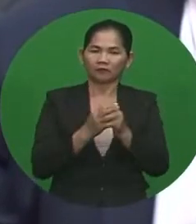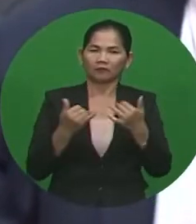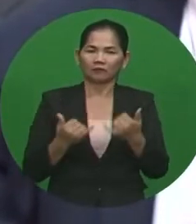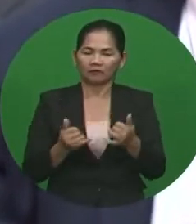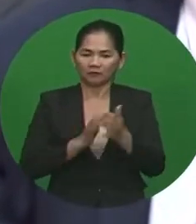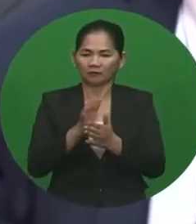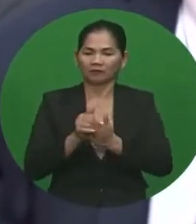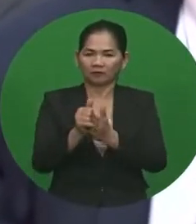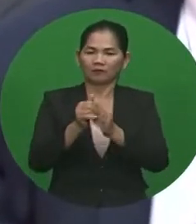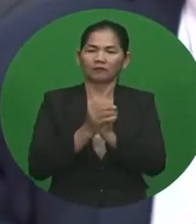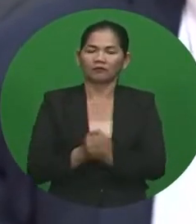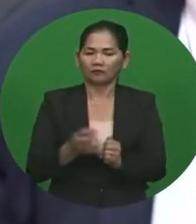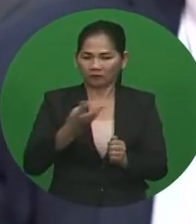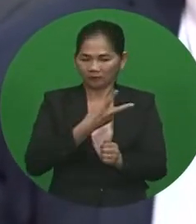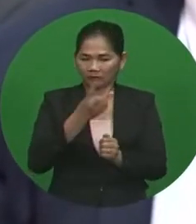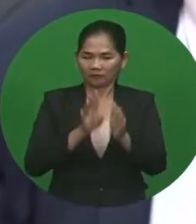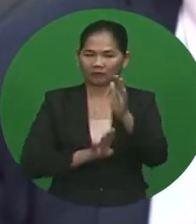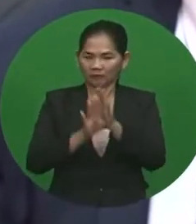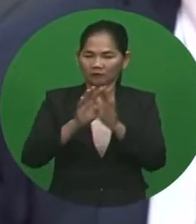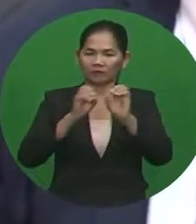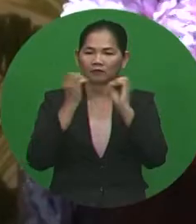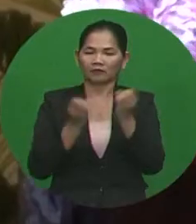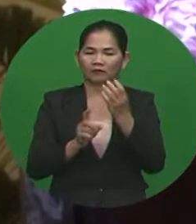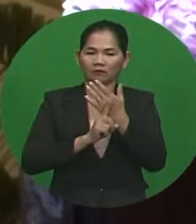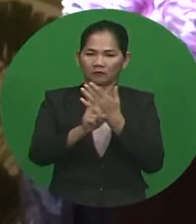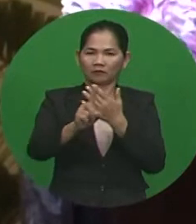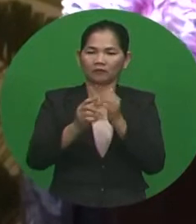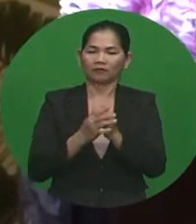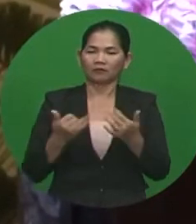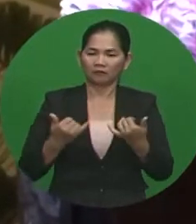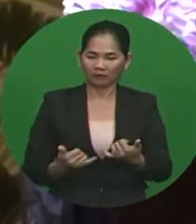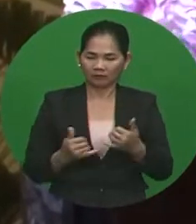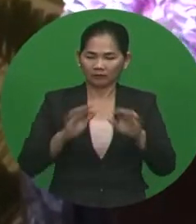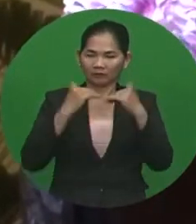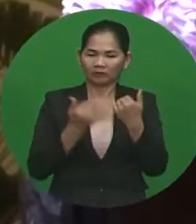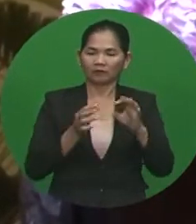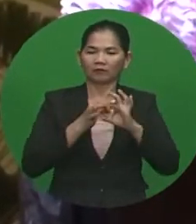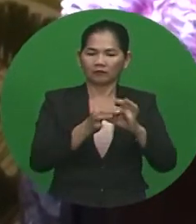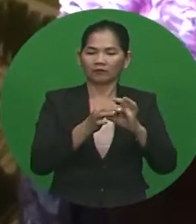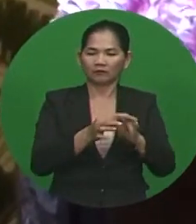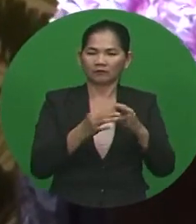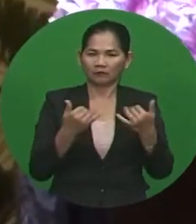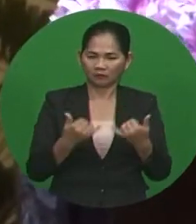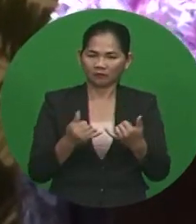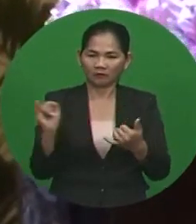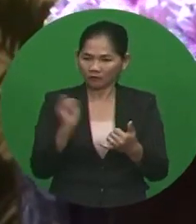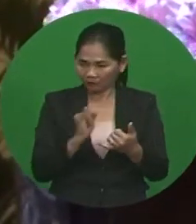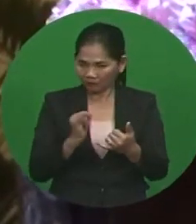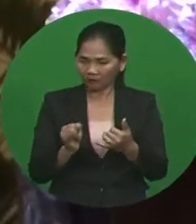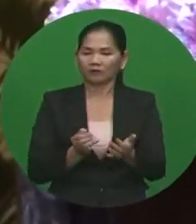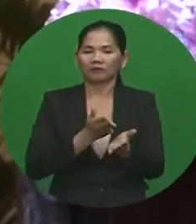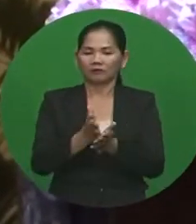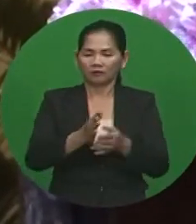វាងរដ្ឋាភិបាលដៃគូអភិវឌ្ឍអង្គការក្រៅរដ្ឋាភិបាលនិងស្ថាប័នពាក់ព័ន្ធនានាដើម្បីធានាបាននូវសិទ្ធិ